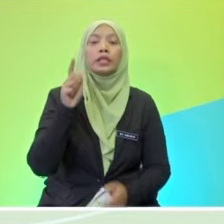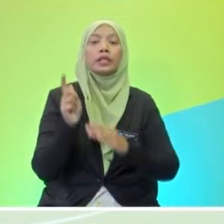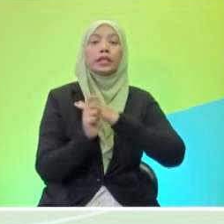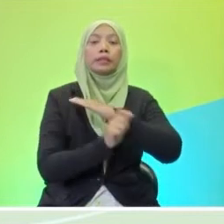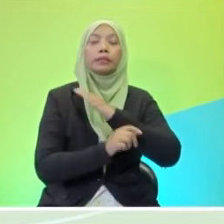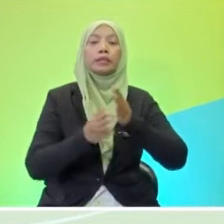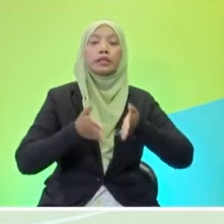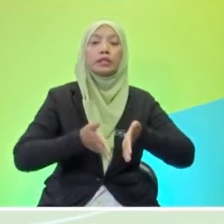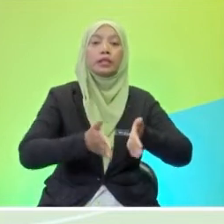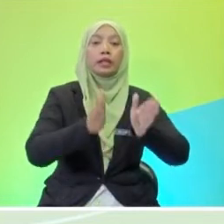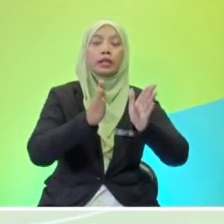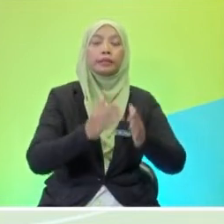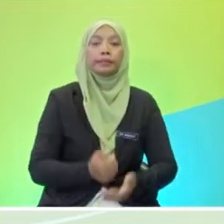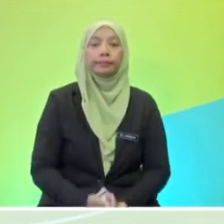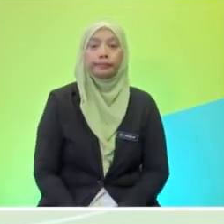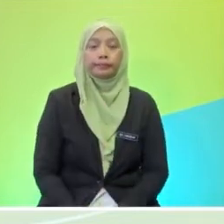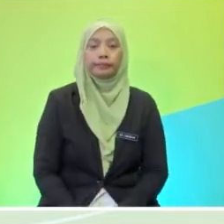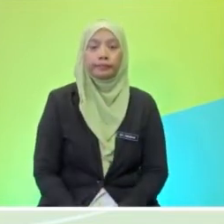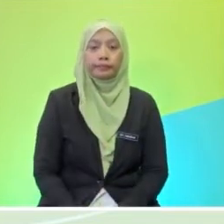bagi saya jawaban